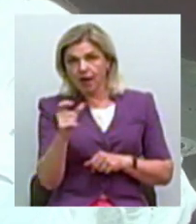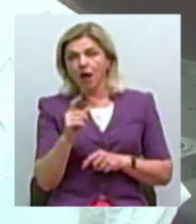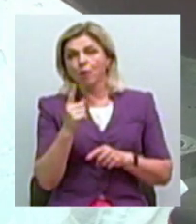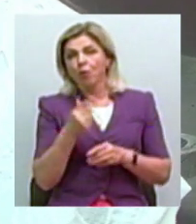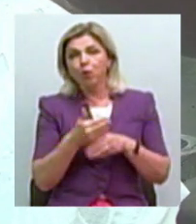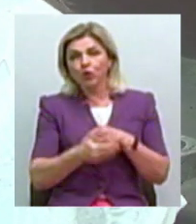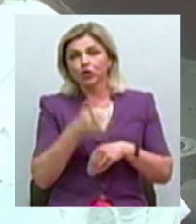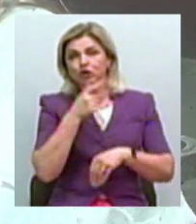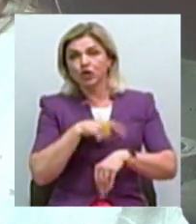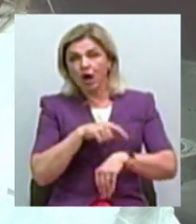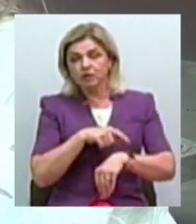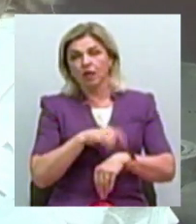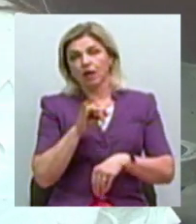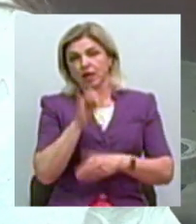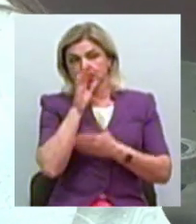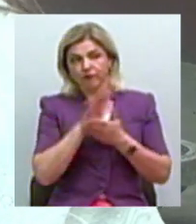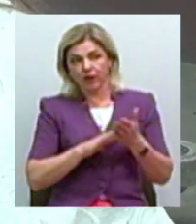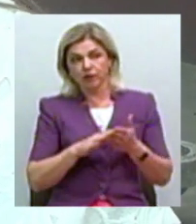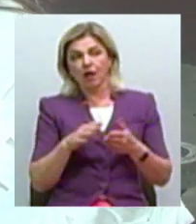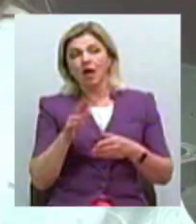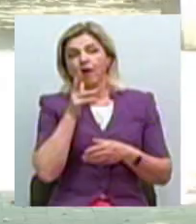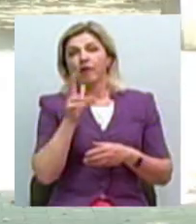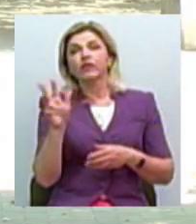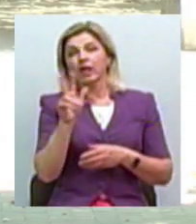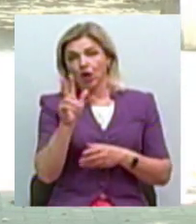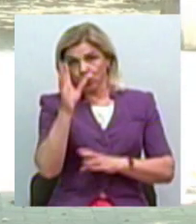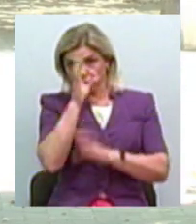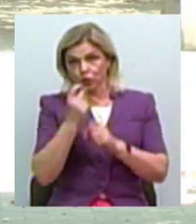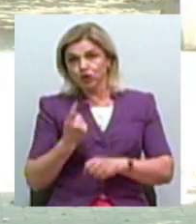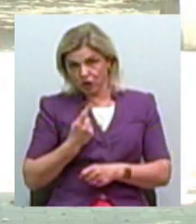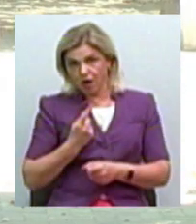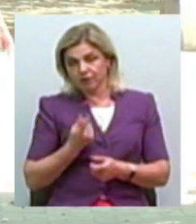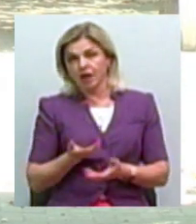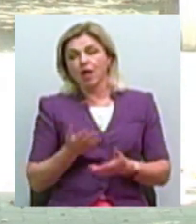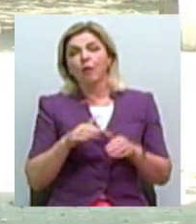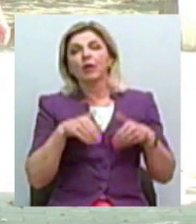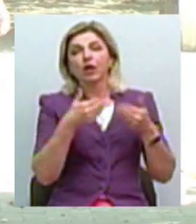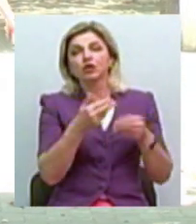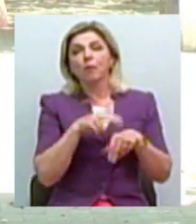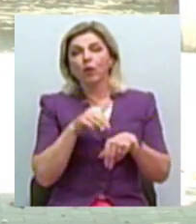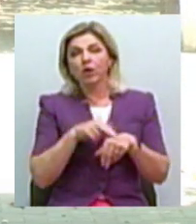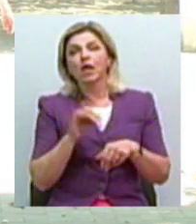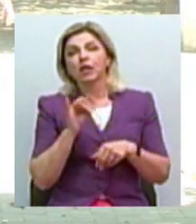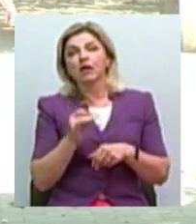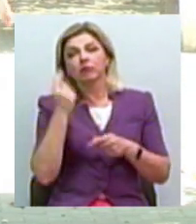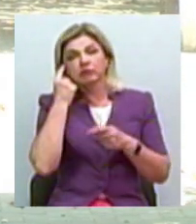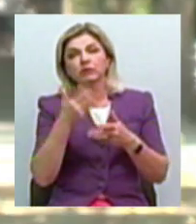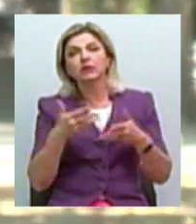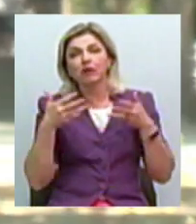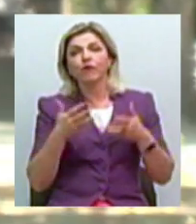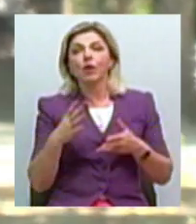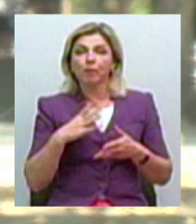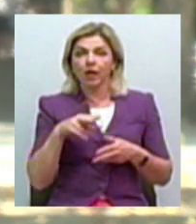час, пробачте, до 3 години ночі чекати. Звертаємось до поліції та з'ясовуємо, чи були офіційні звернення